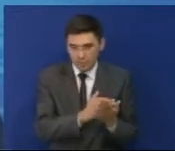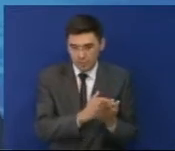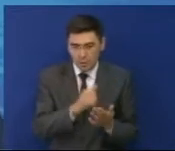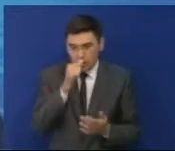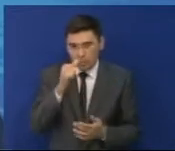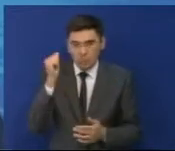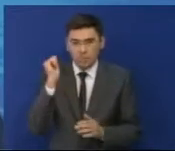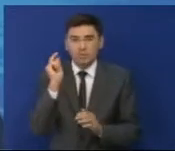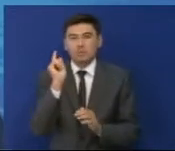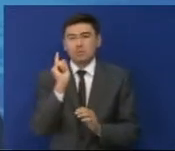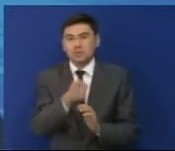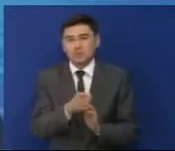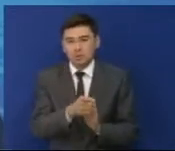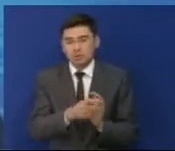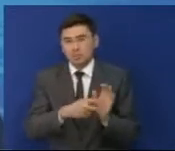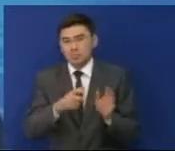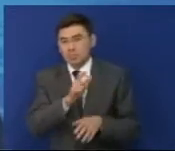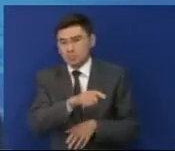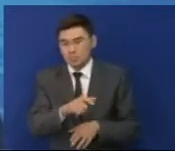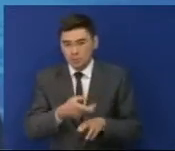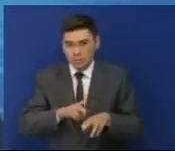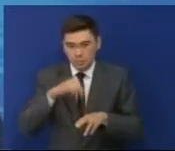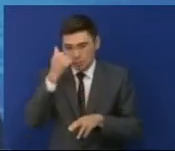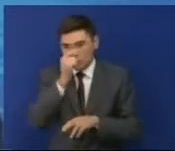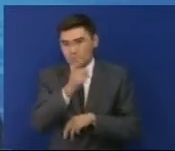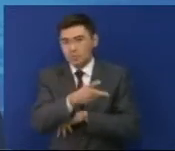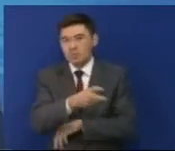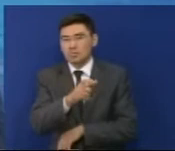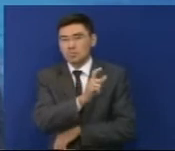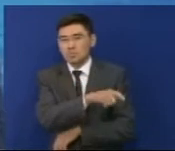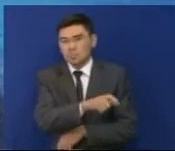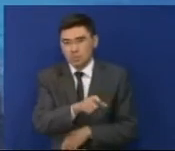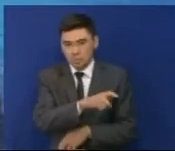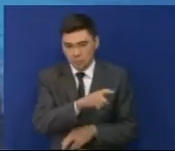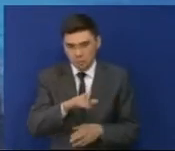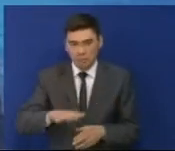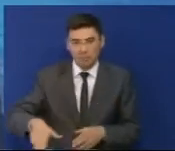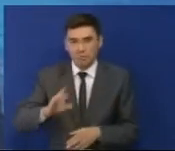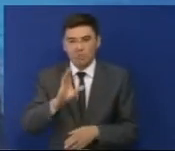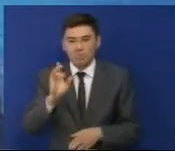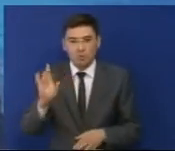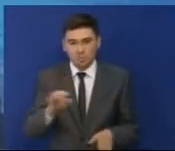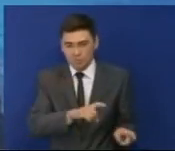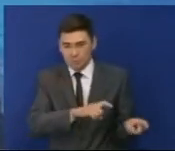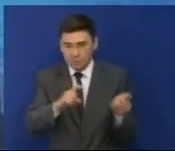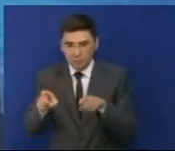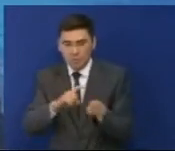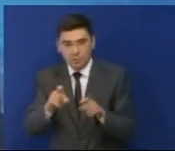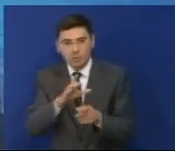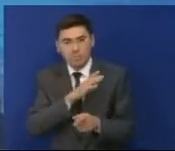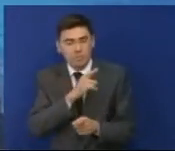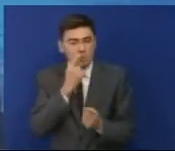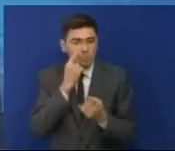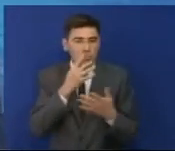биыл 1122 адам қоныс аударған. Олардың басым көпшілігі Алматы, Қызылорда, Түркістан облыстарынан